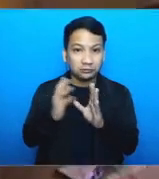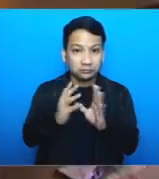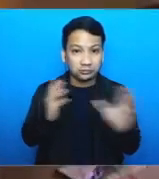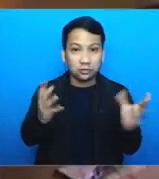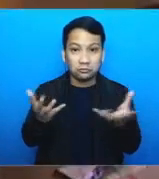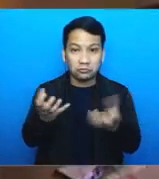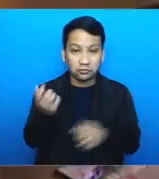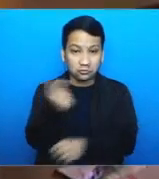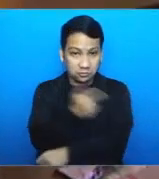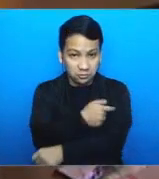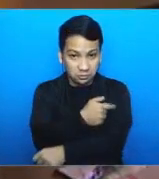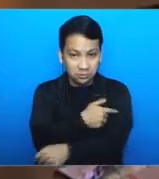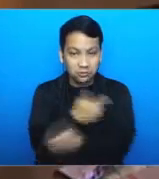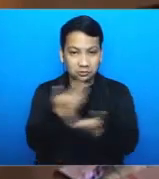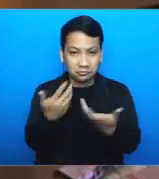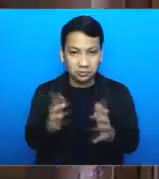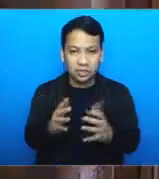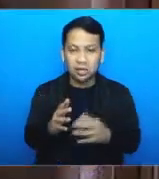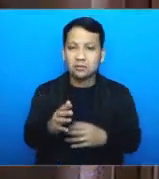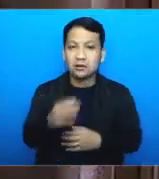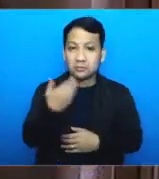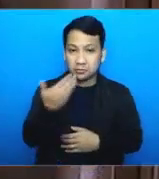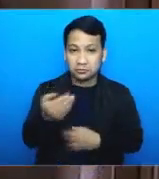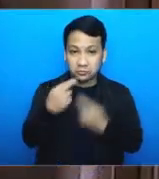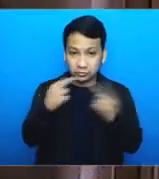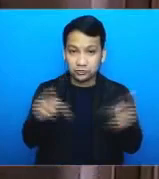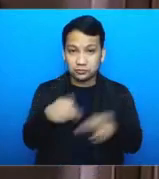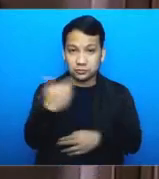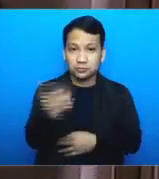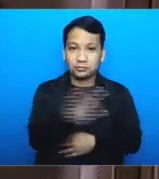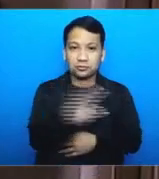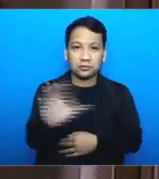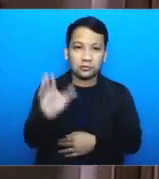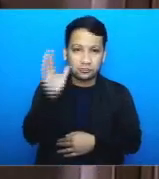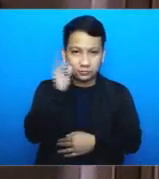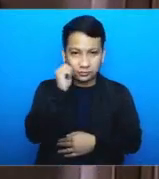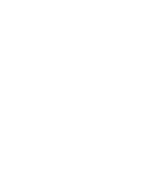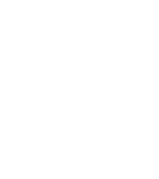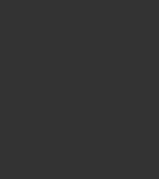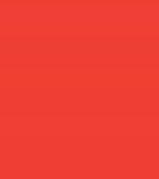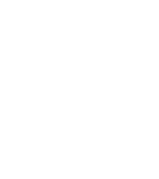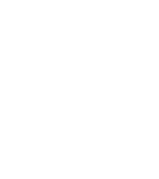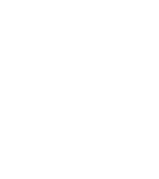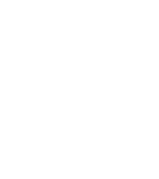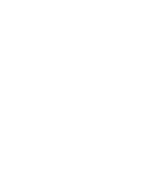na. Nagbabalita mula sa Frontline, Camille Samonte, News 5.